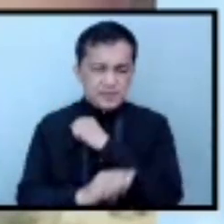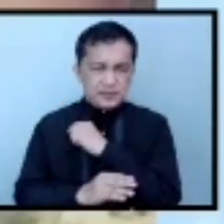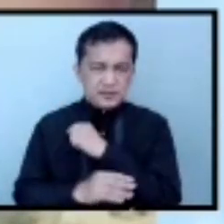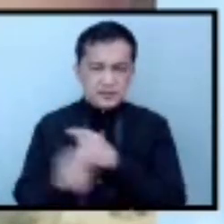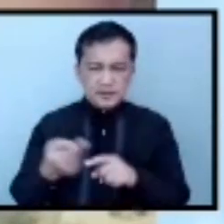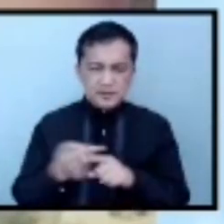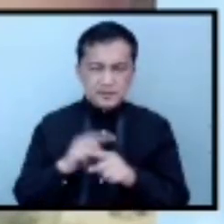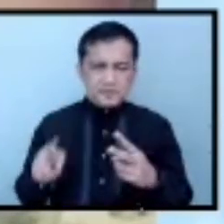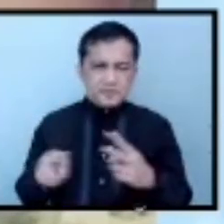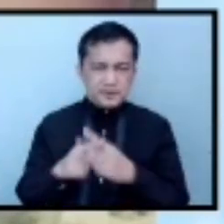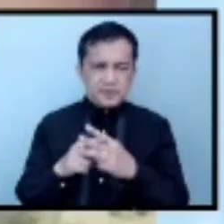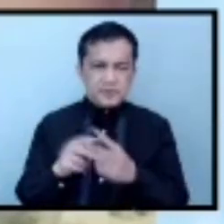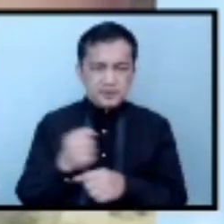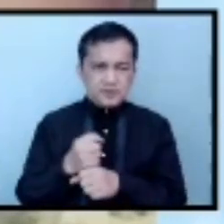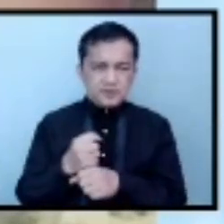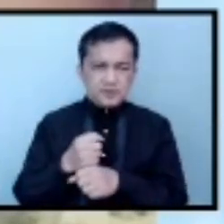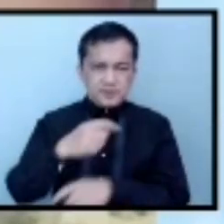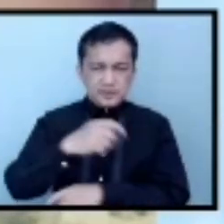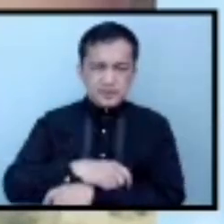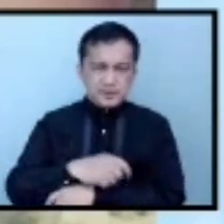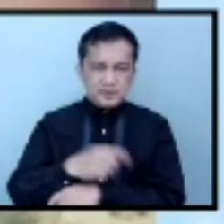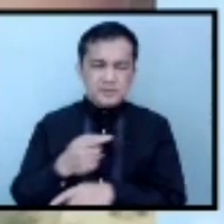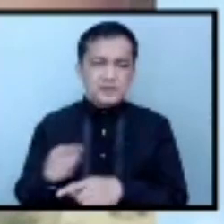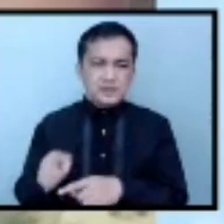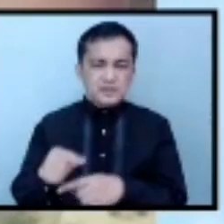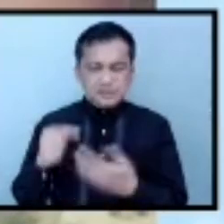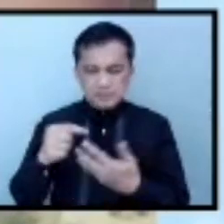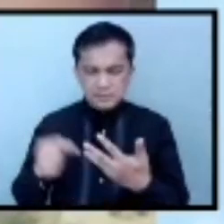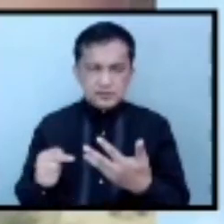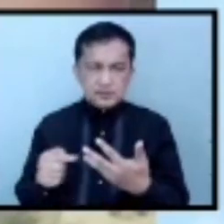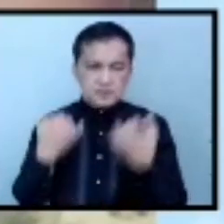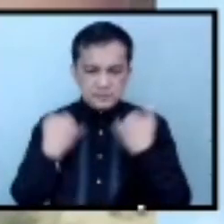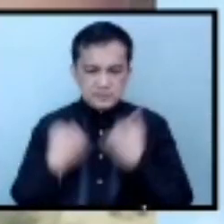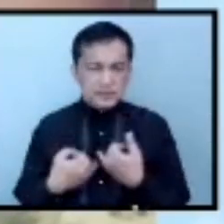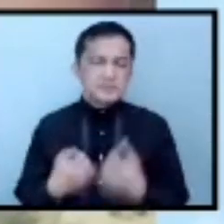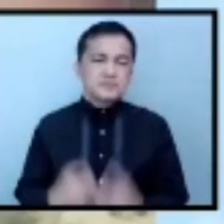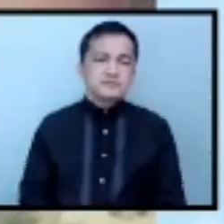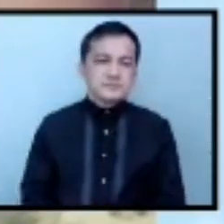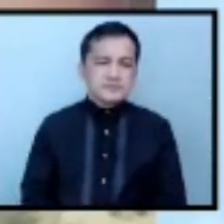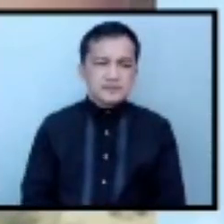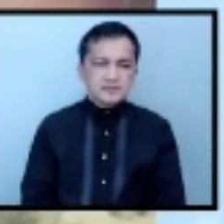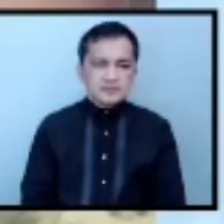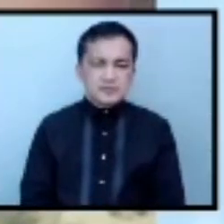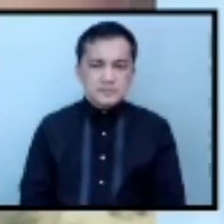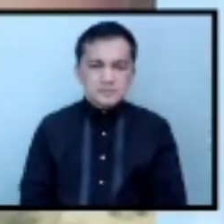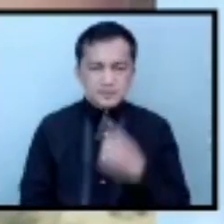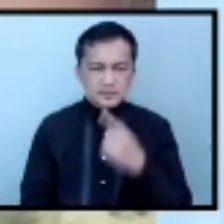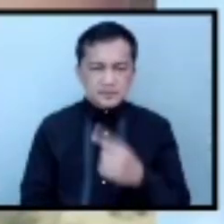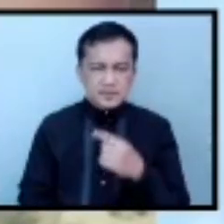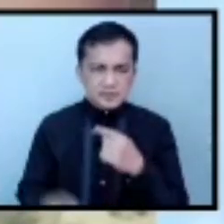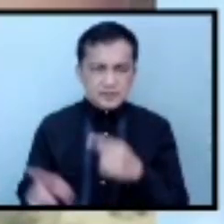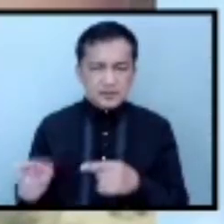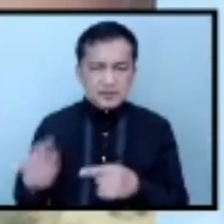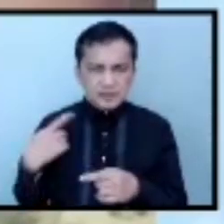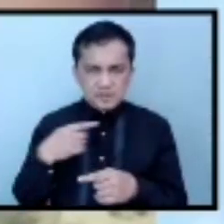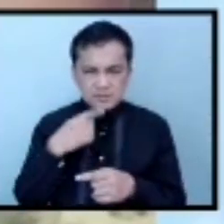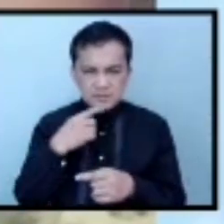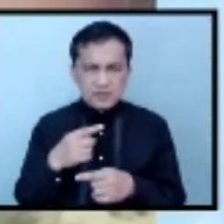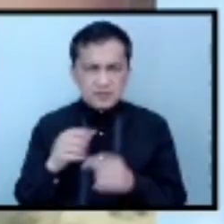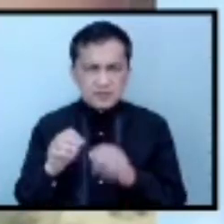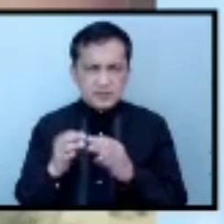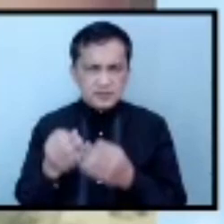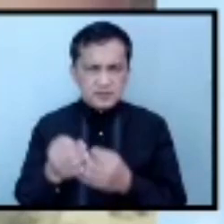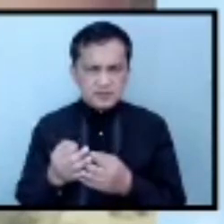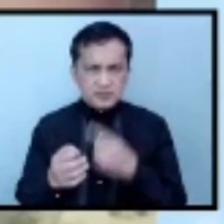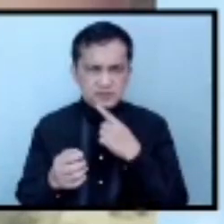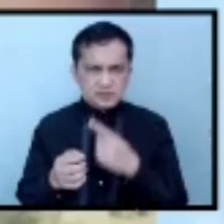books, earthenware mula sa Japan, at ilang jewelry pieces. Ayon kay Casey, tradisyon na ng kanilang pamilya ang ipasa ang mga